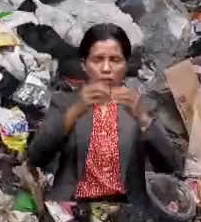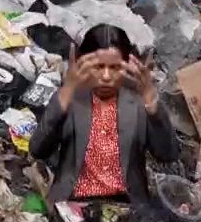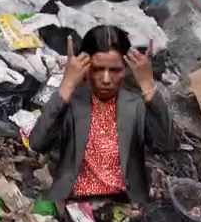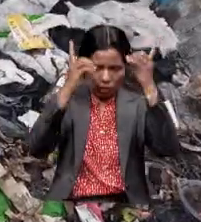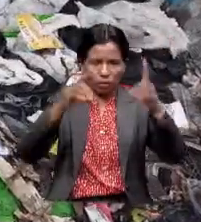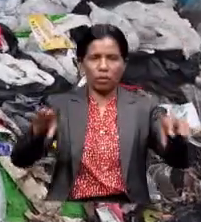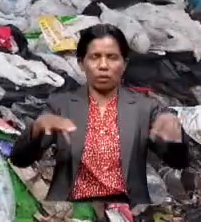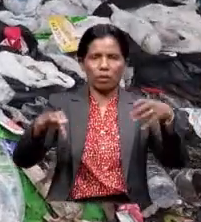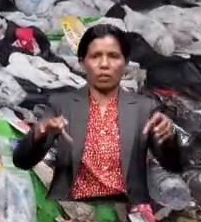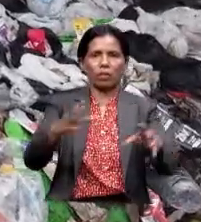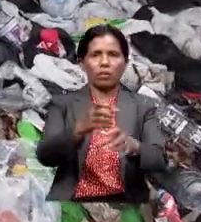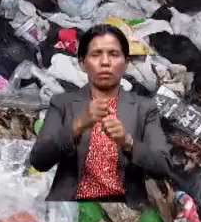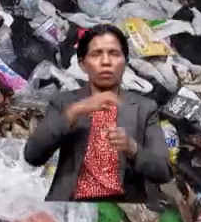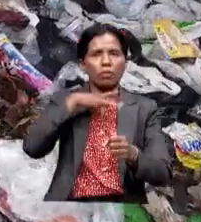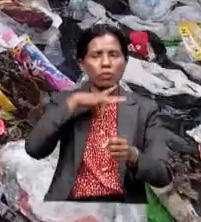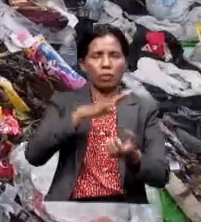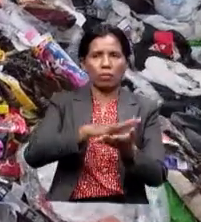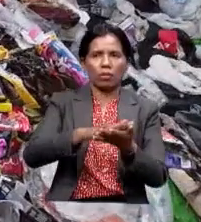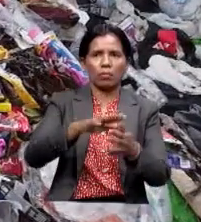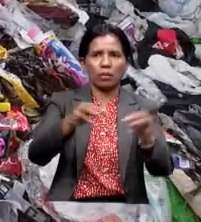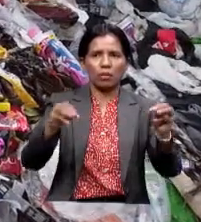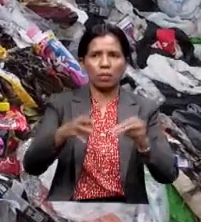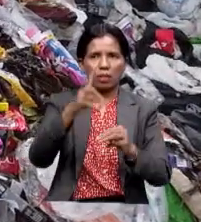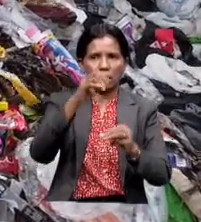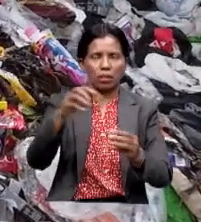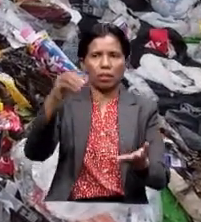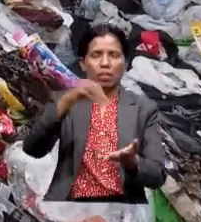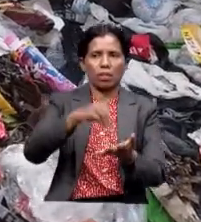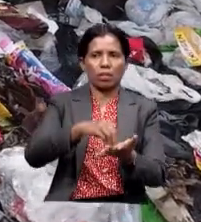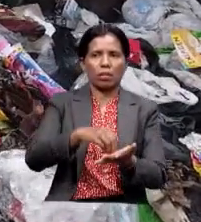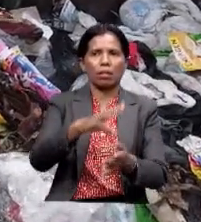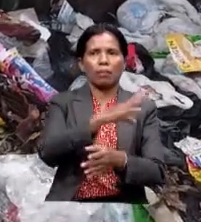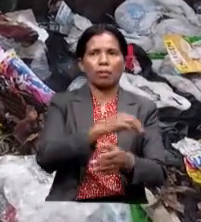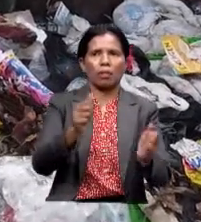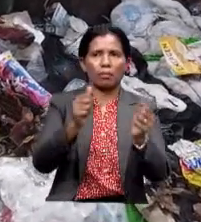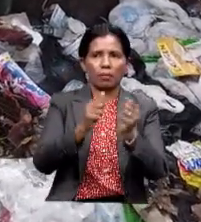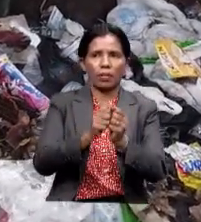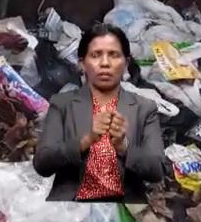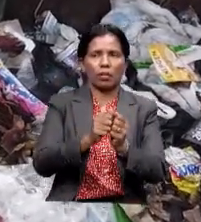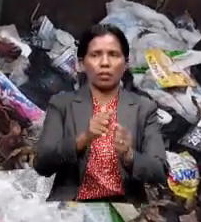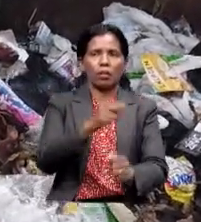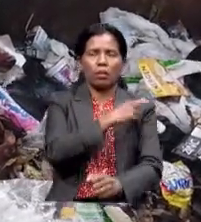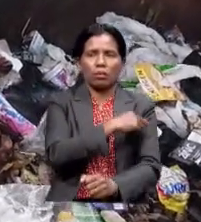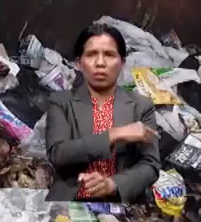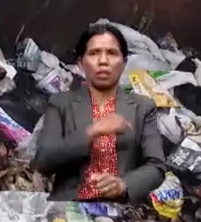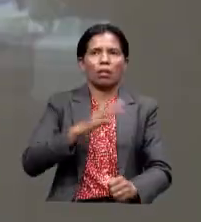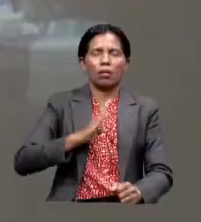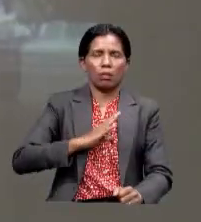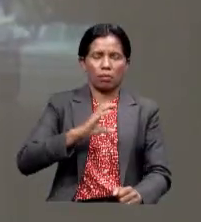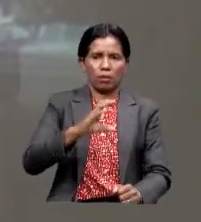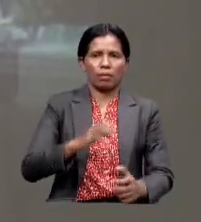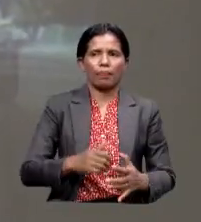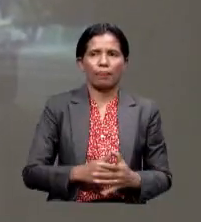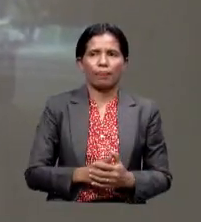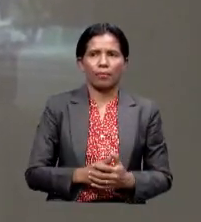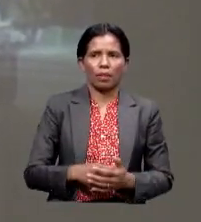serviço saneamento município de Ili, nebe monta lixo fatin, besik ho centro saúde Kumoron. Kasuti lixo geral e da nebe mak